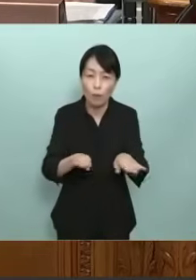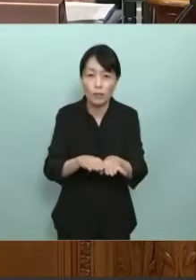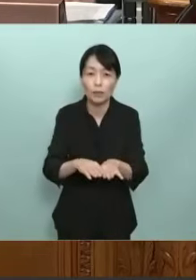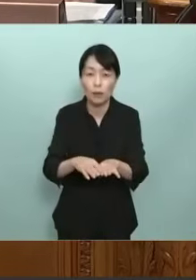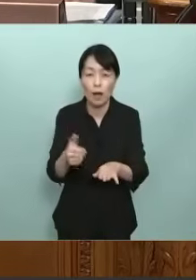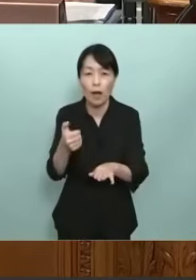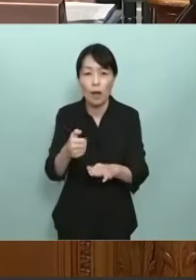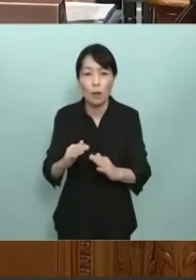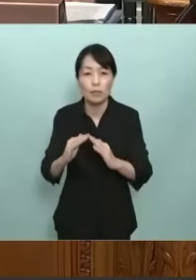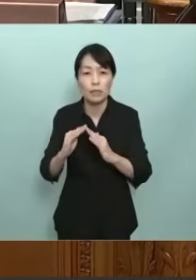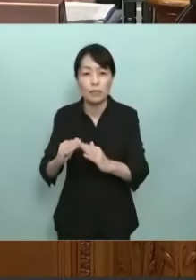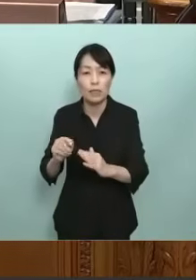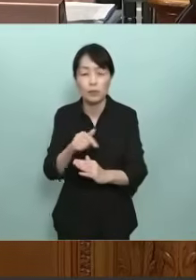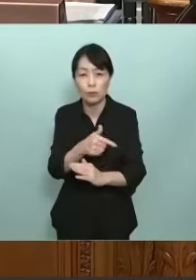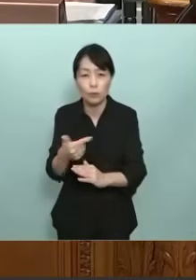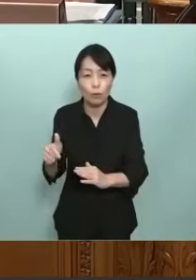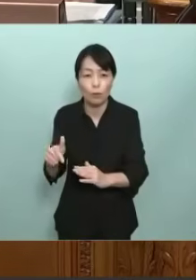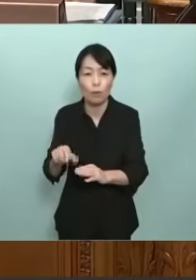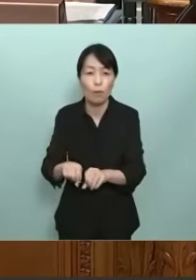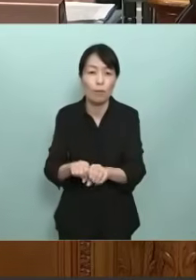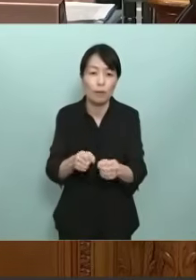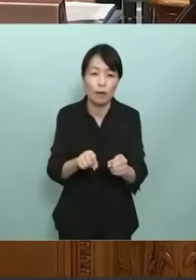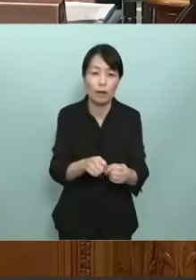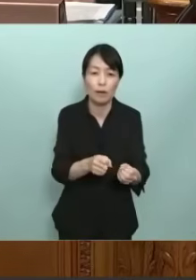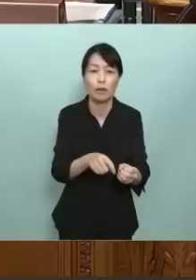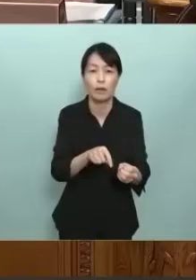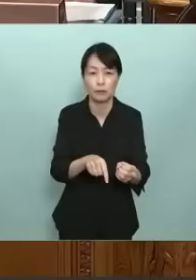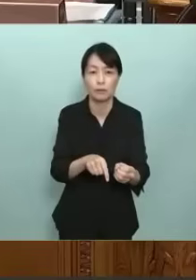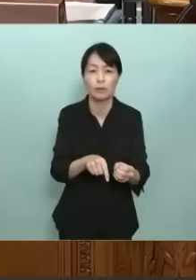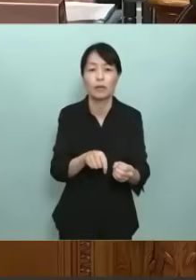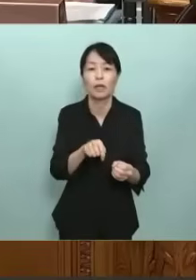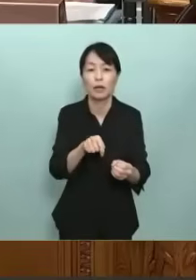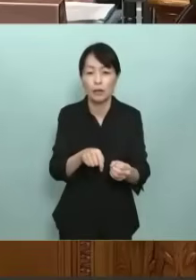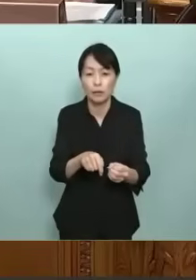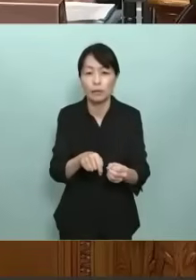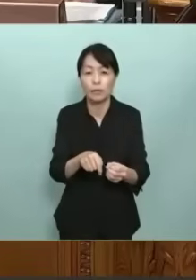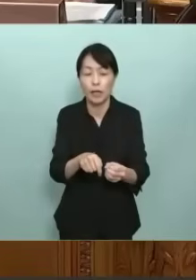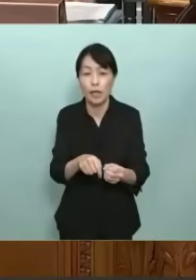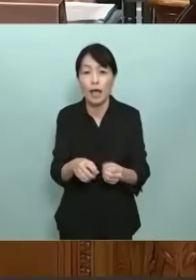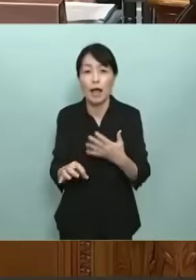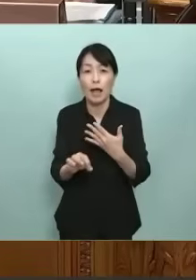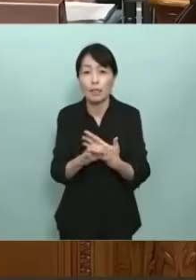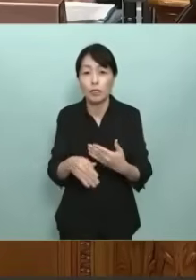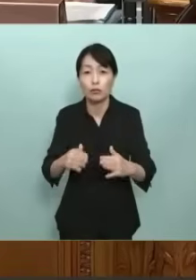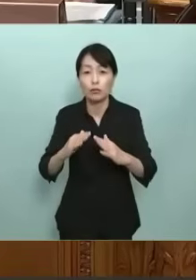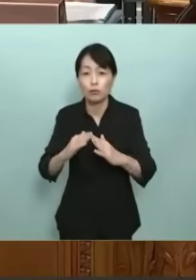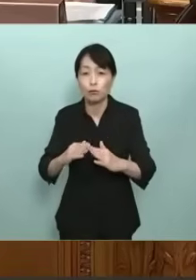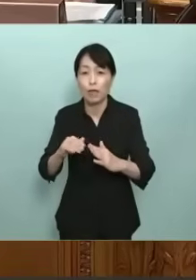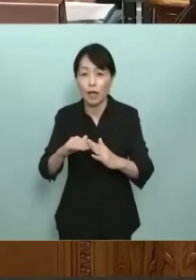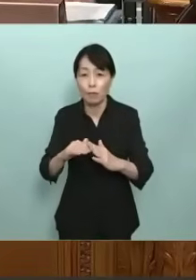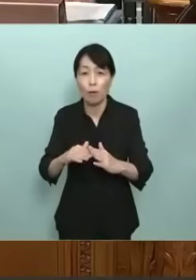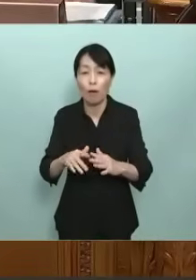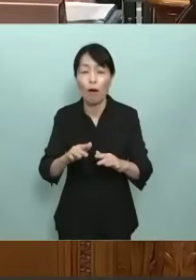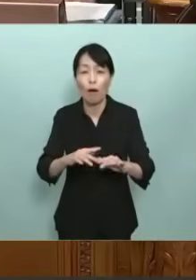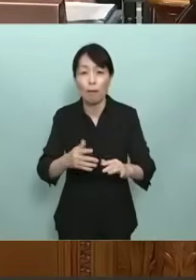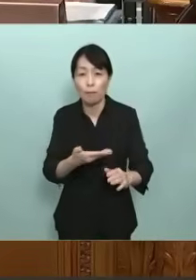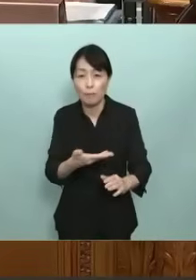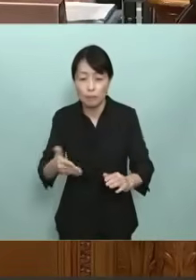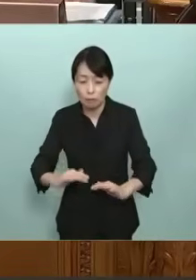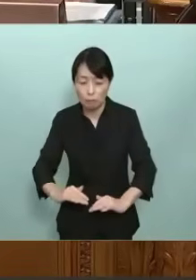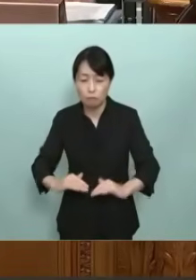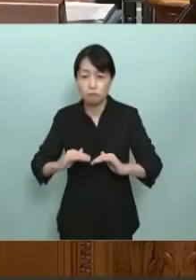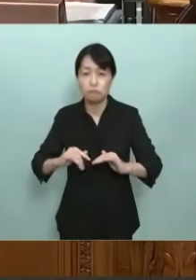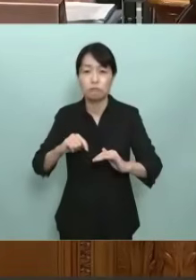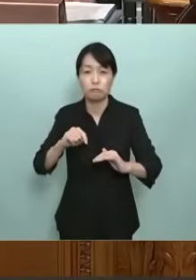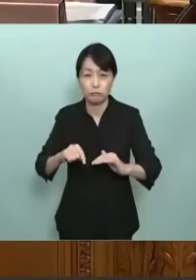後に立てられた仮説住宅も床上親水の被害発生し避難先から再度避難せざるを得ない